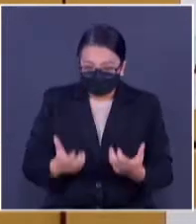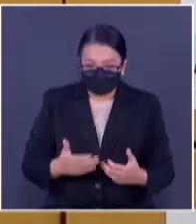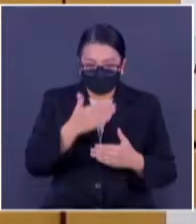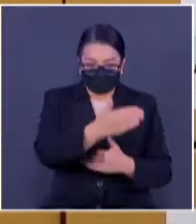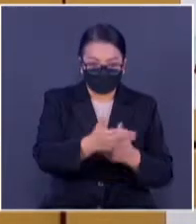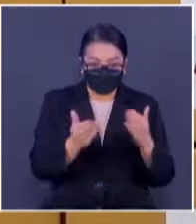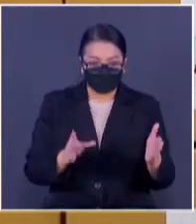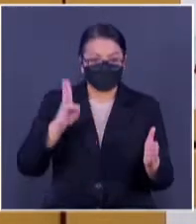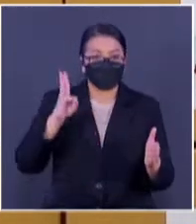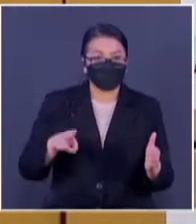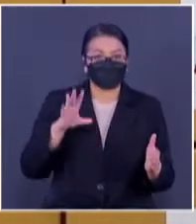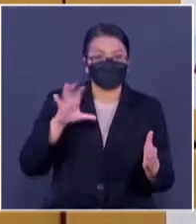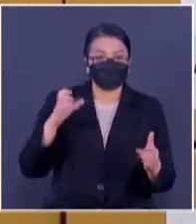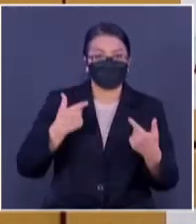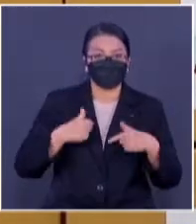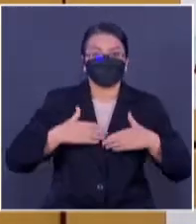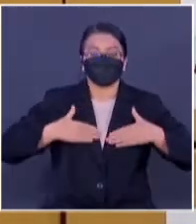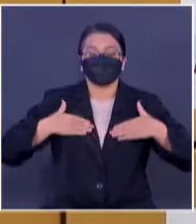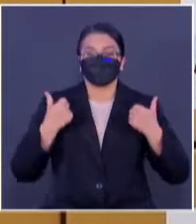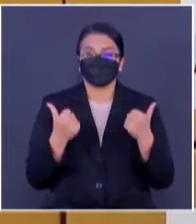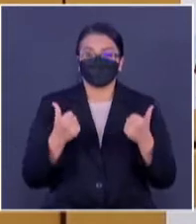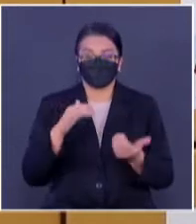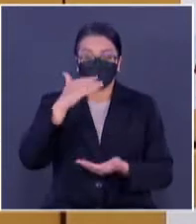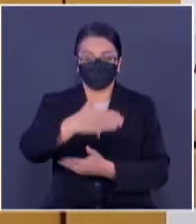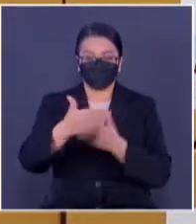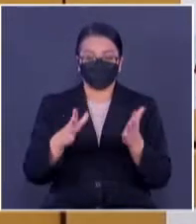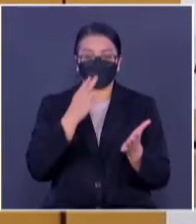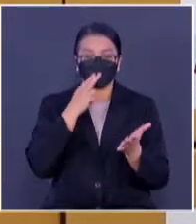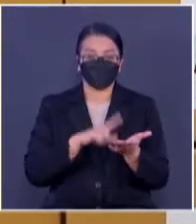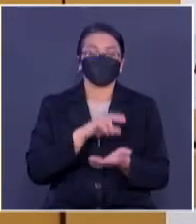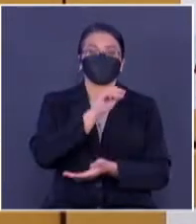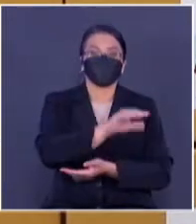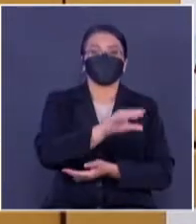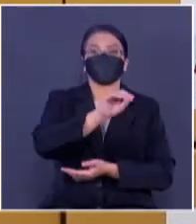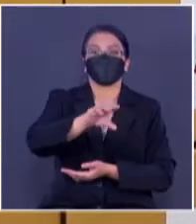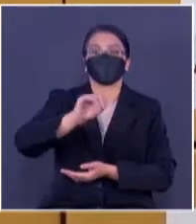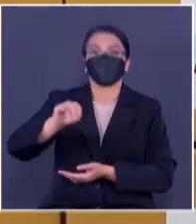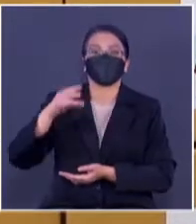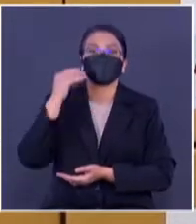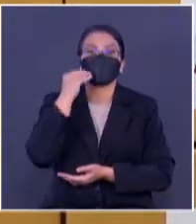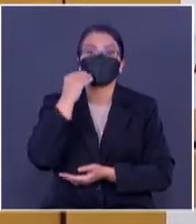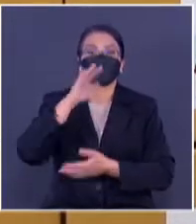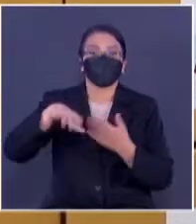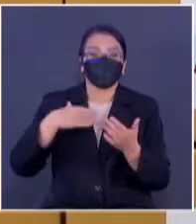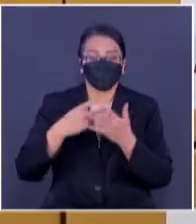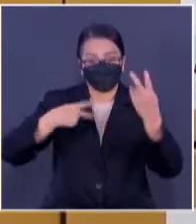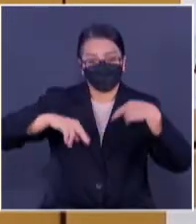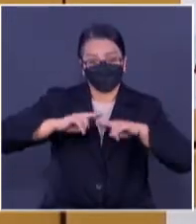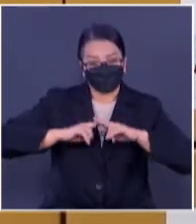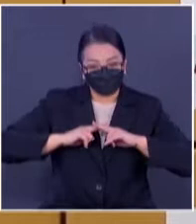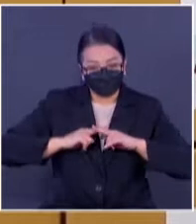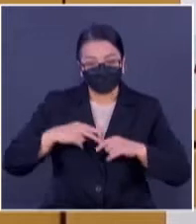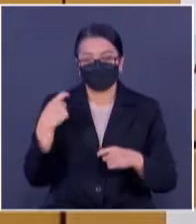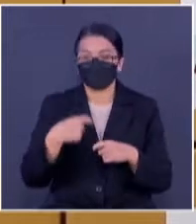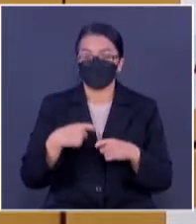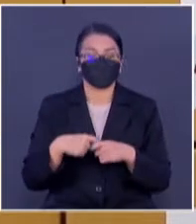6,500 กล่องเนี่ยแต่ก็คือเราได้ส่งความรู้สึกไปถึงทุกคนจริงๆว่าเราเนี่ยเป็นห่วงนะคะแล้วก็อยากให้ทุกคนดูแลตัวเองไม่อยากให้ใครลำบ